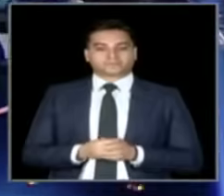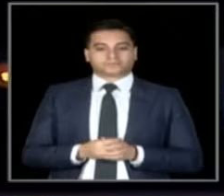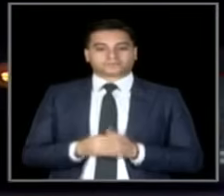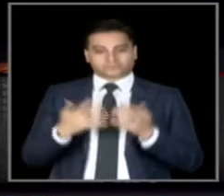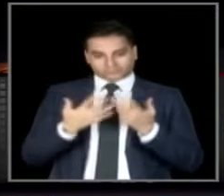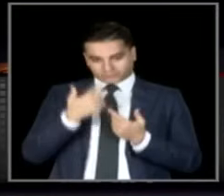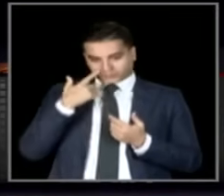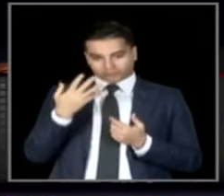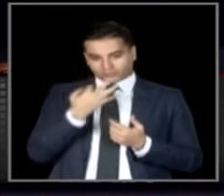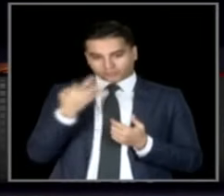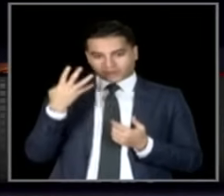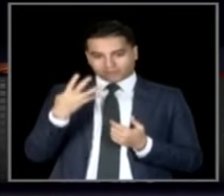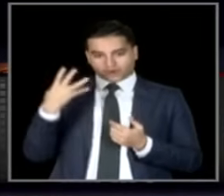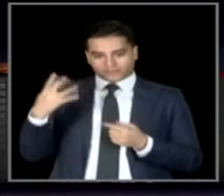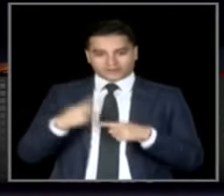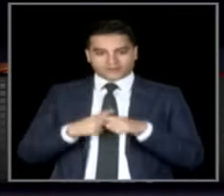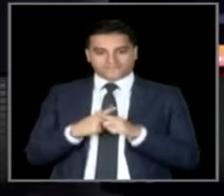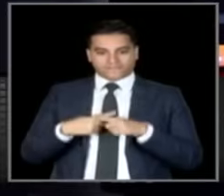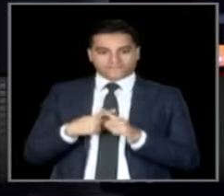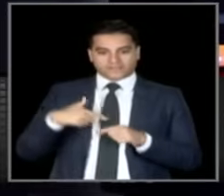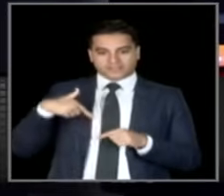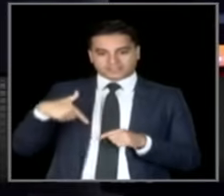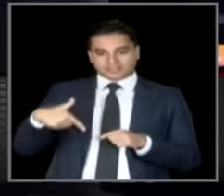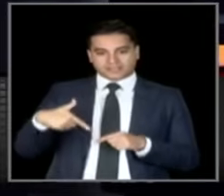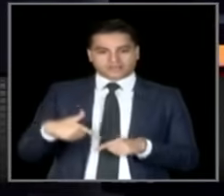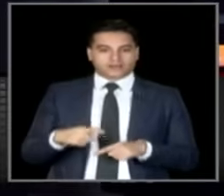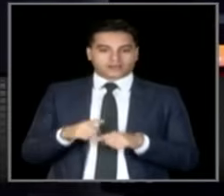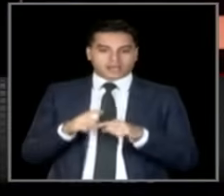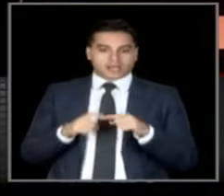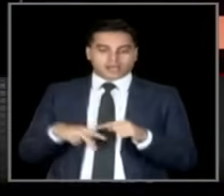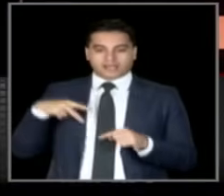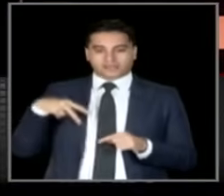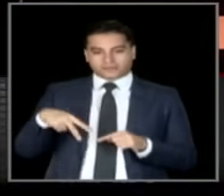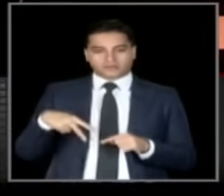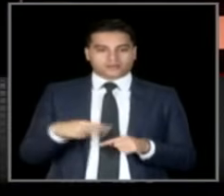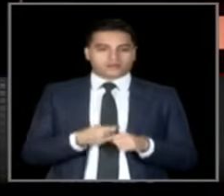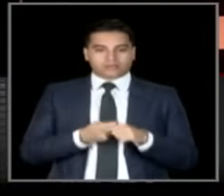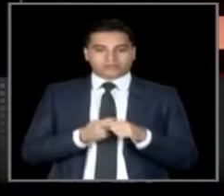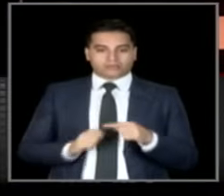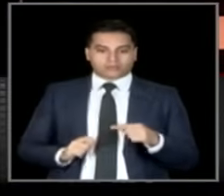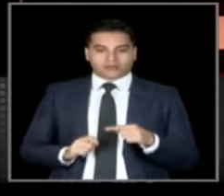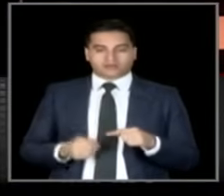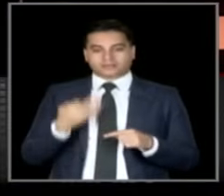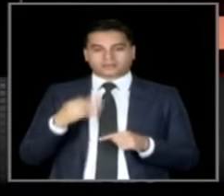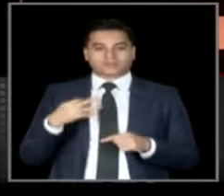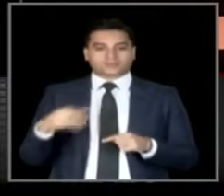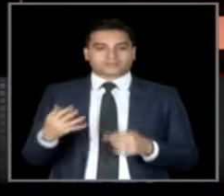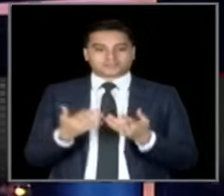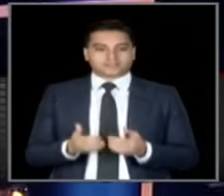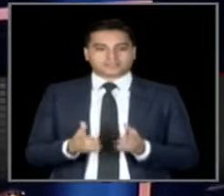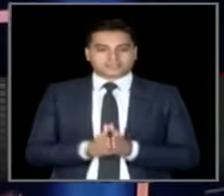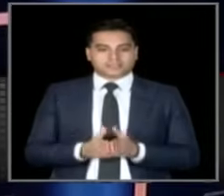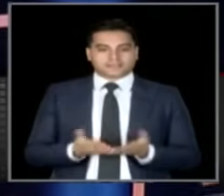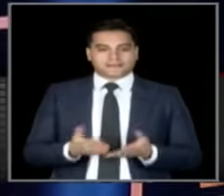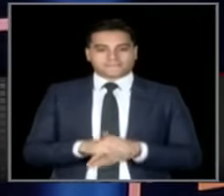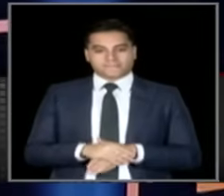حل المسألة الآتية، 344 في 6 على 8 ناقص